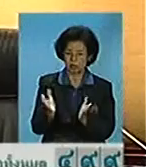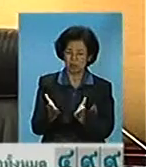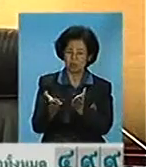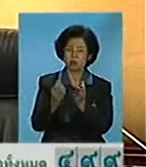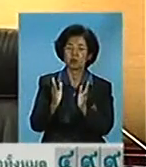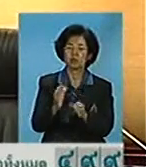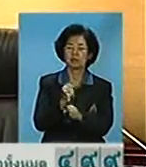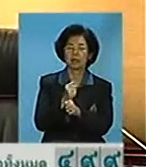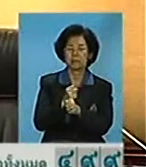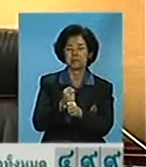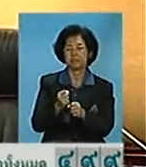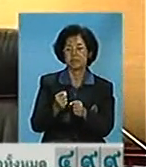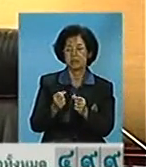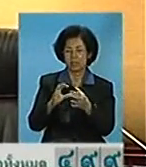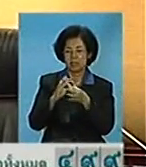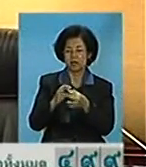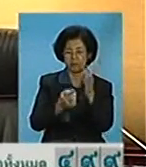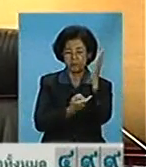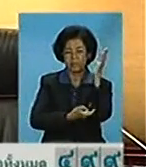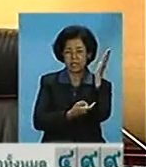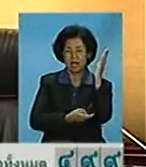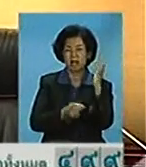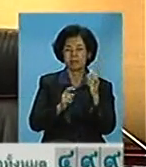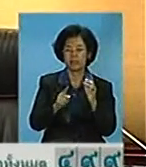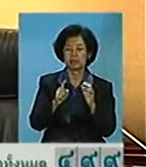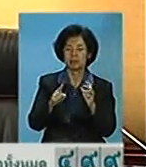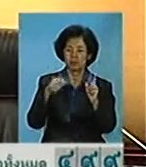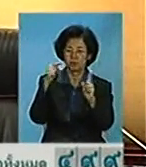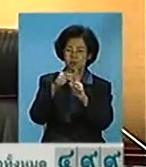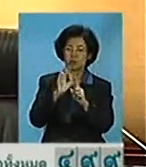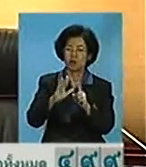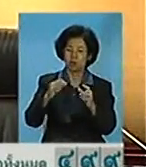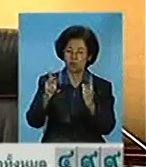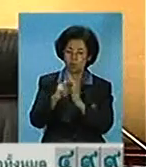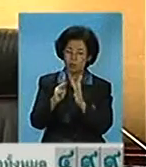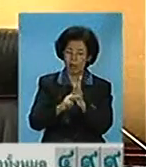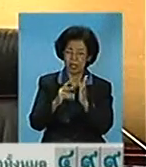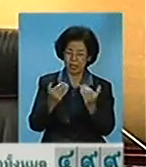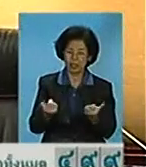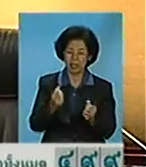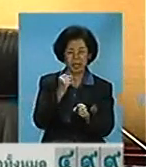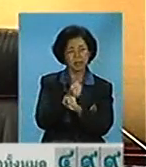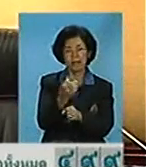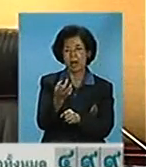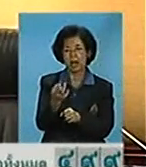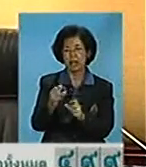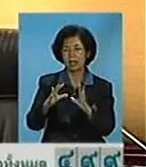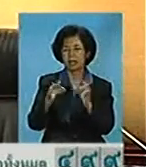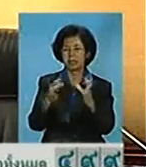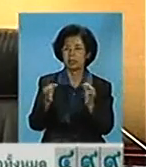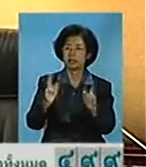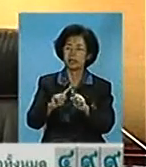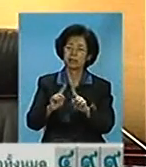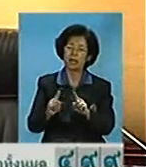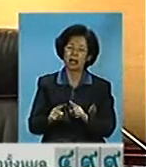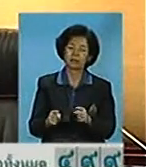อบกิจการยางอันนี้ก็เป็นวัตถุประสงค์ของกฎหมายฉบับนี้อยู่แล้วว่าต้องการให้ทำอะไรในหลายเรื่องนะครับ